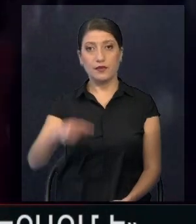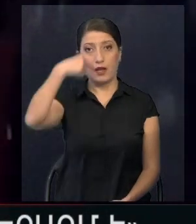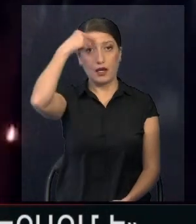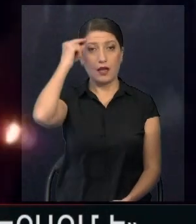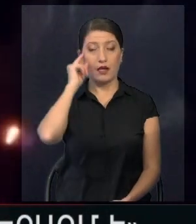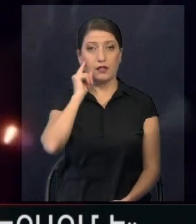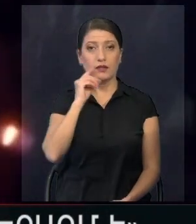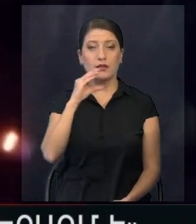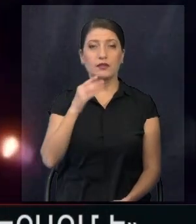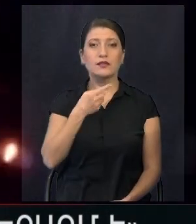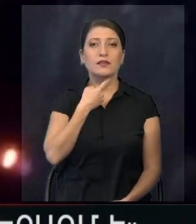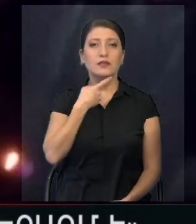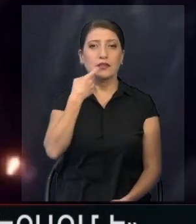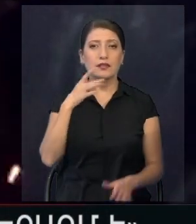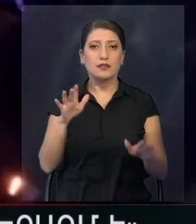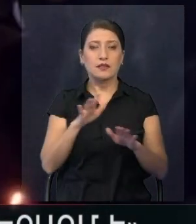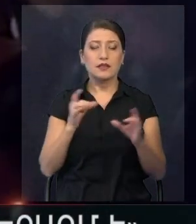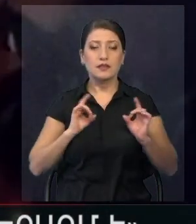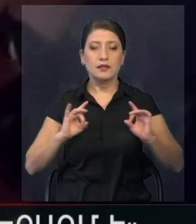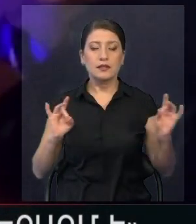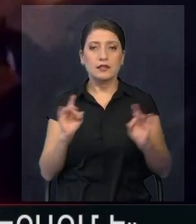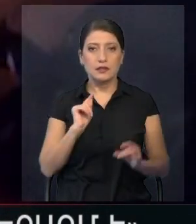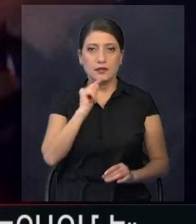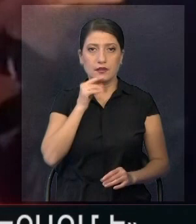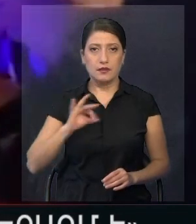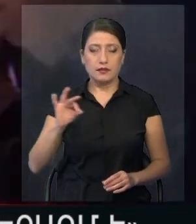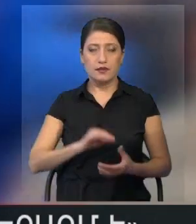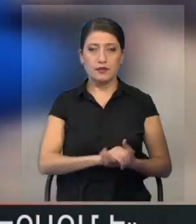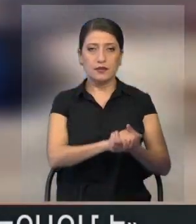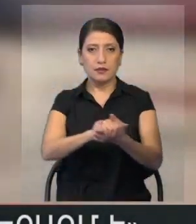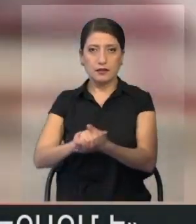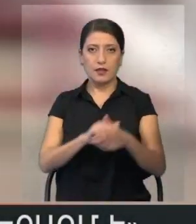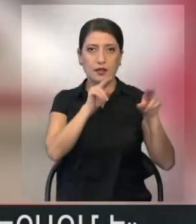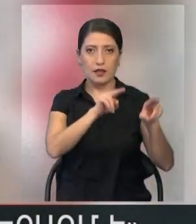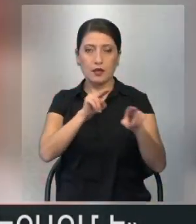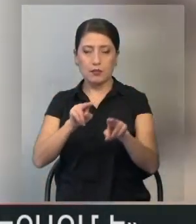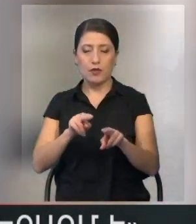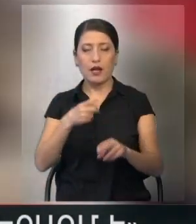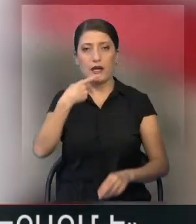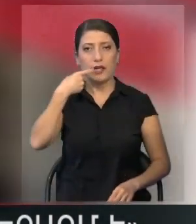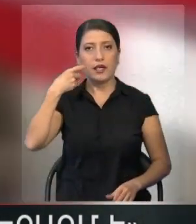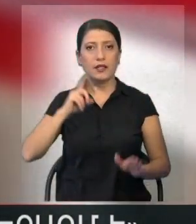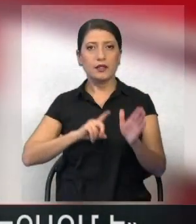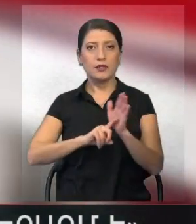Ադրբեջանցի սոխակների ձայնն ու իրենց նյարդերը խնայելու համար խաղապահներն անցել են պատասխան երգացանկին։